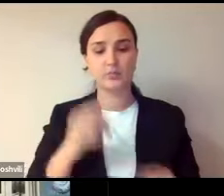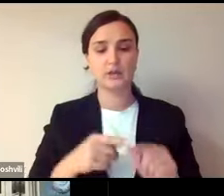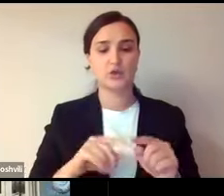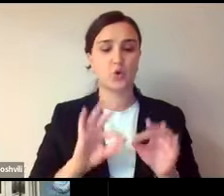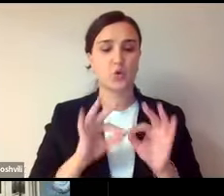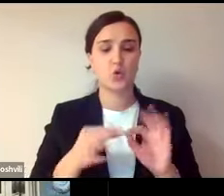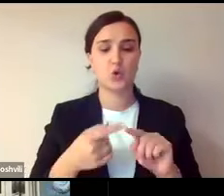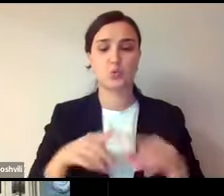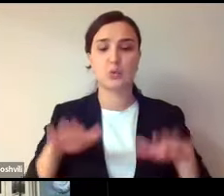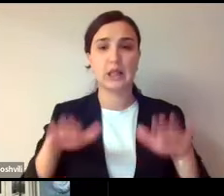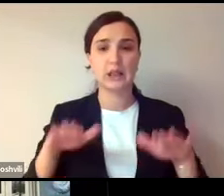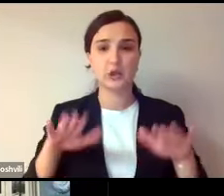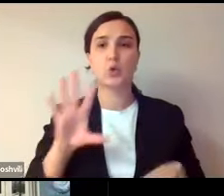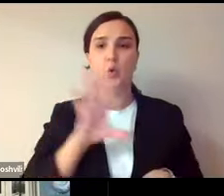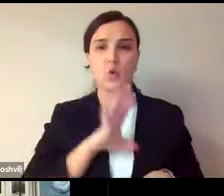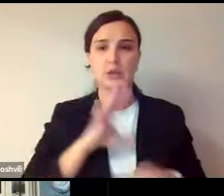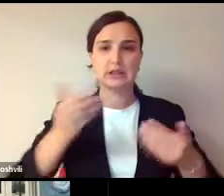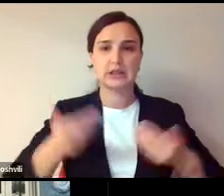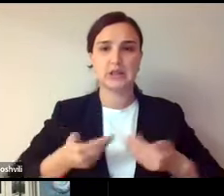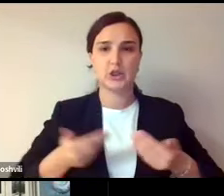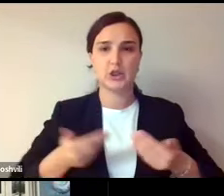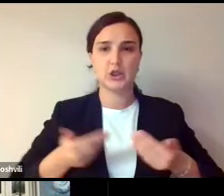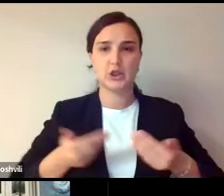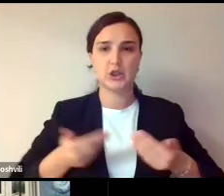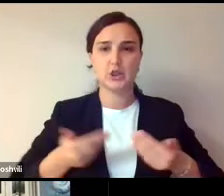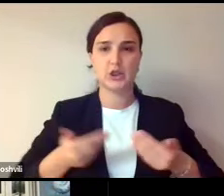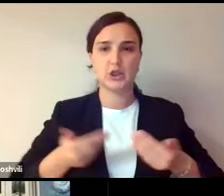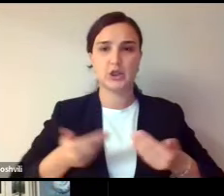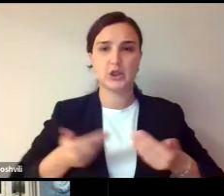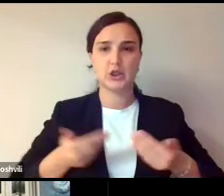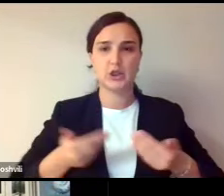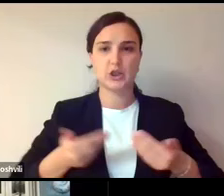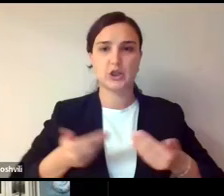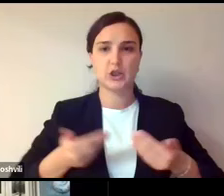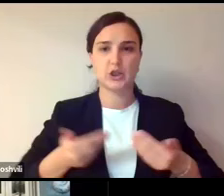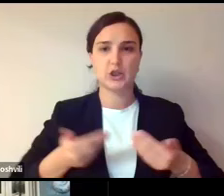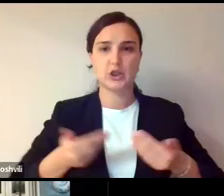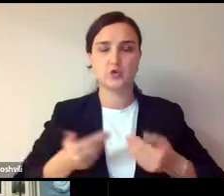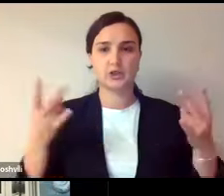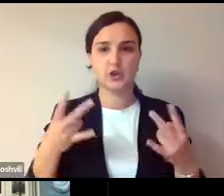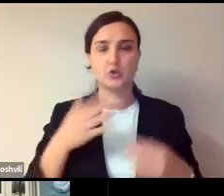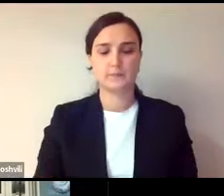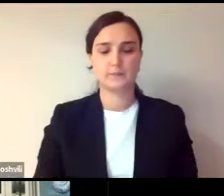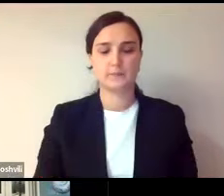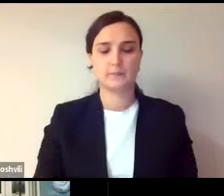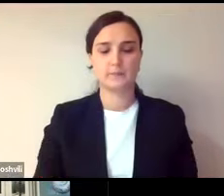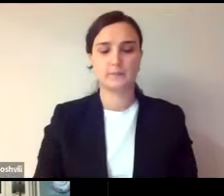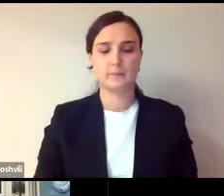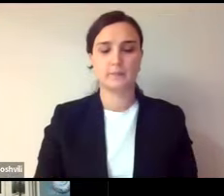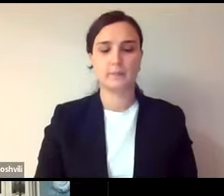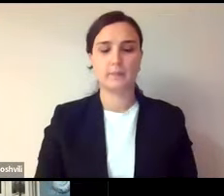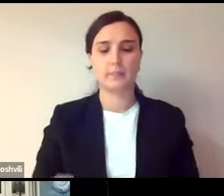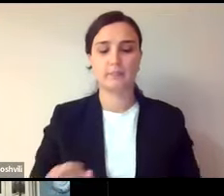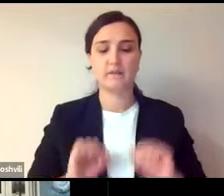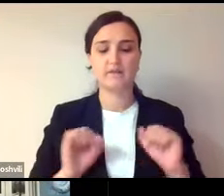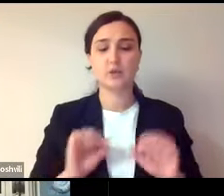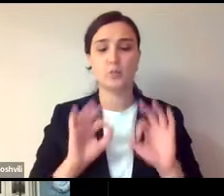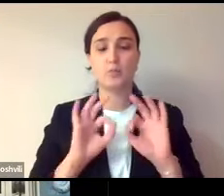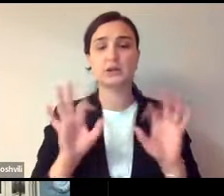და ჰქონდეს საცხოვრისის საჭიროება. ჩვენ იმის ახსნას ვცდილობთ, რომ როდესაც ვითხოვთ ღირსეულ საცხოვრის, ჩვენ გვაქვს